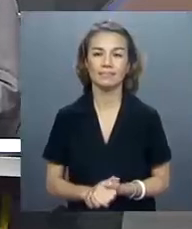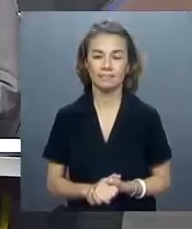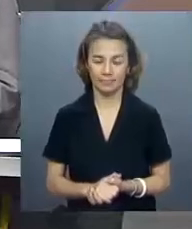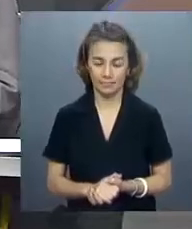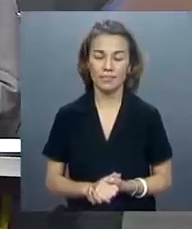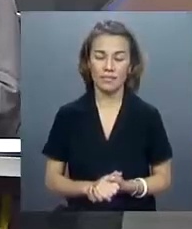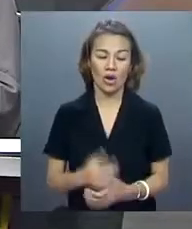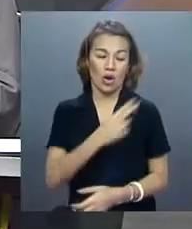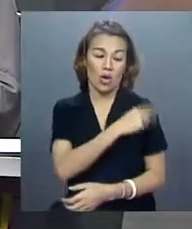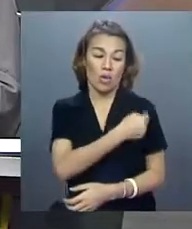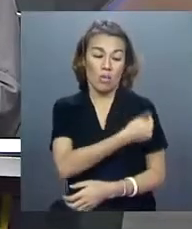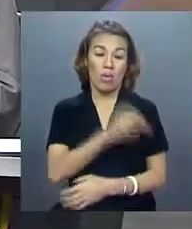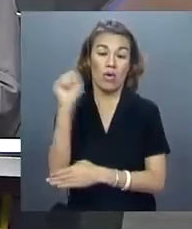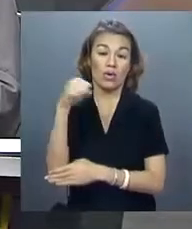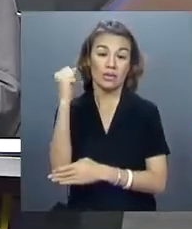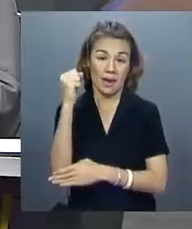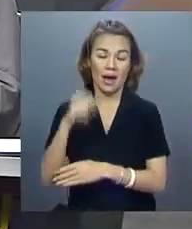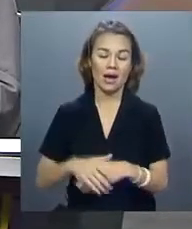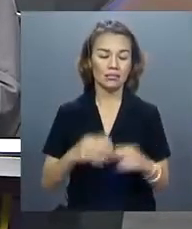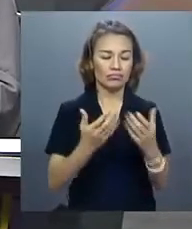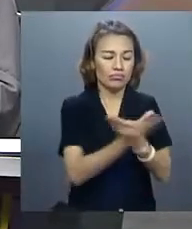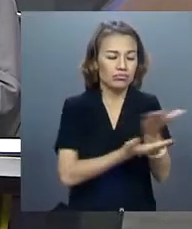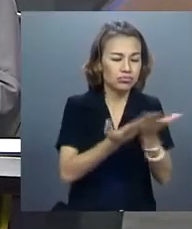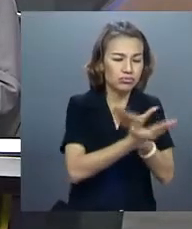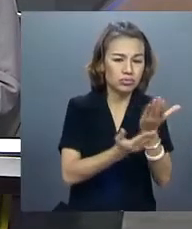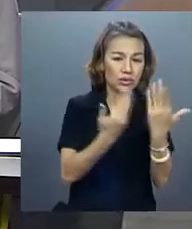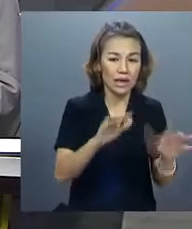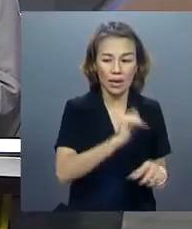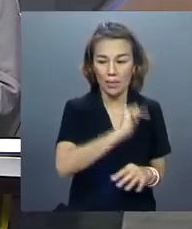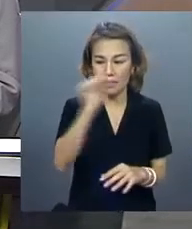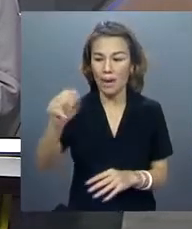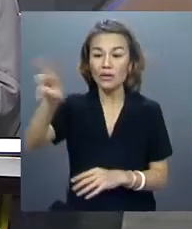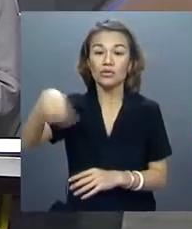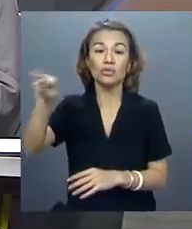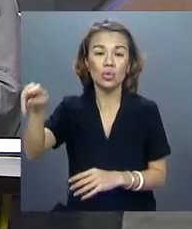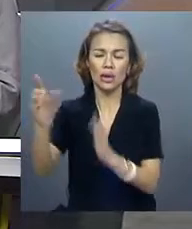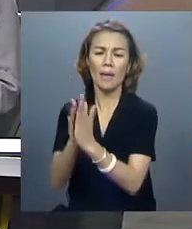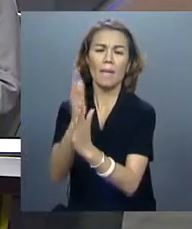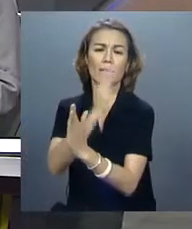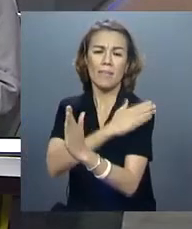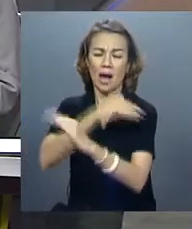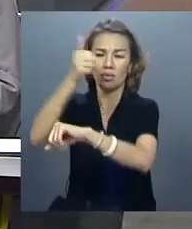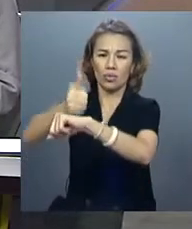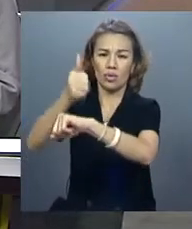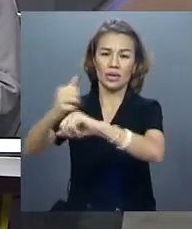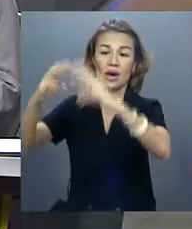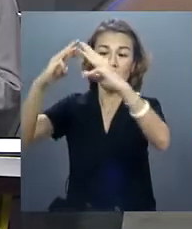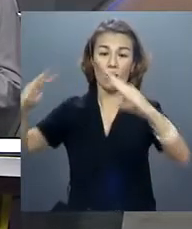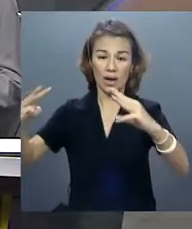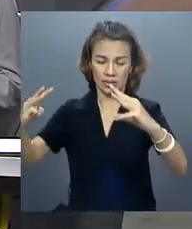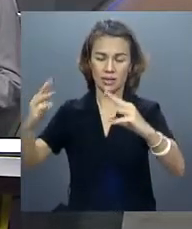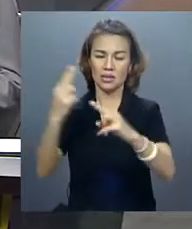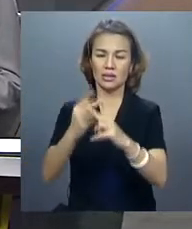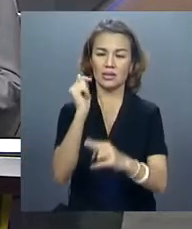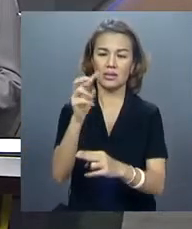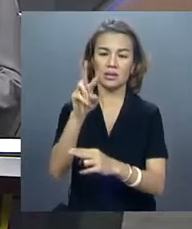แพทยสภานะคะเตรียมหารือที่ประชุมส่งทีมแพทย์เข้าไปตรวจอาการอาพาธของพระเทพยานมหามุนีหรือพระธรรมชโยที่วัดตาม